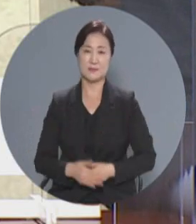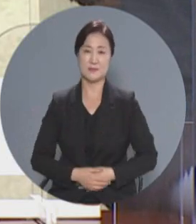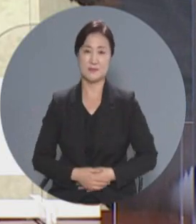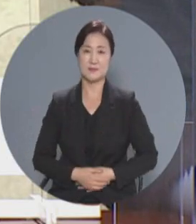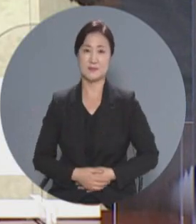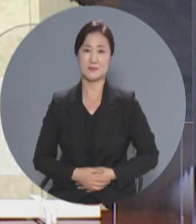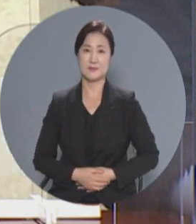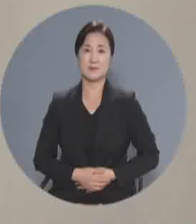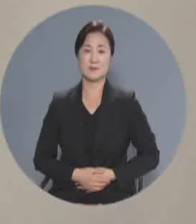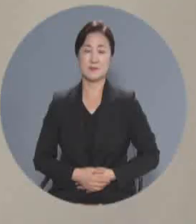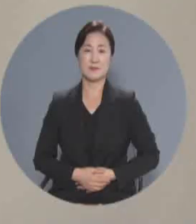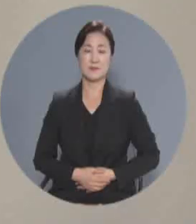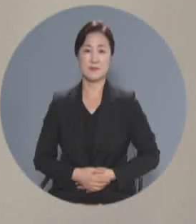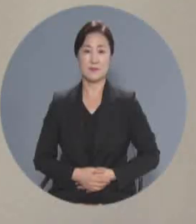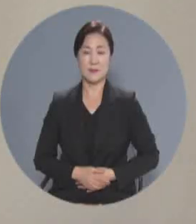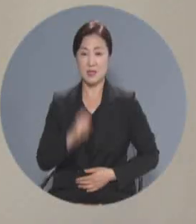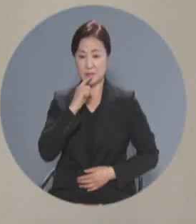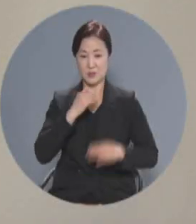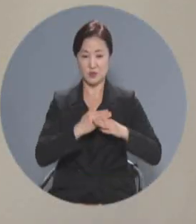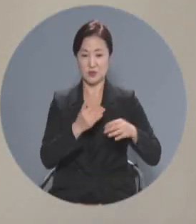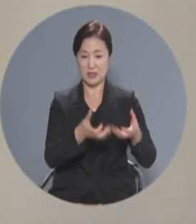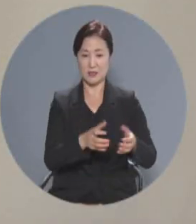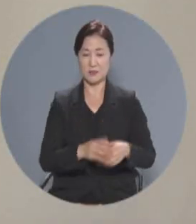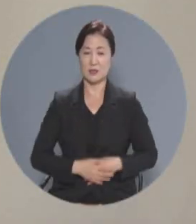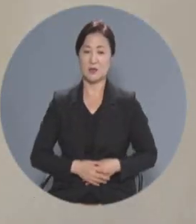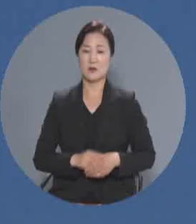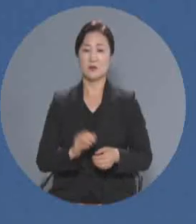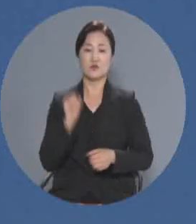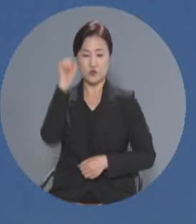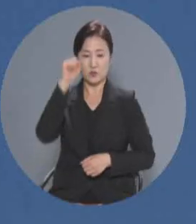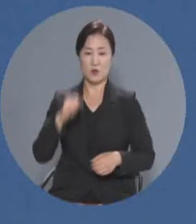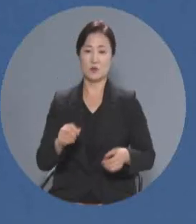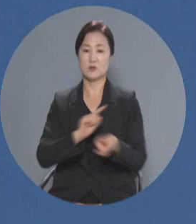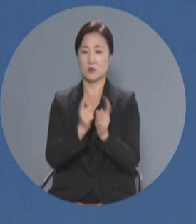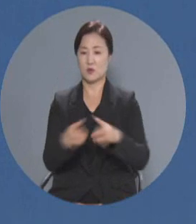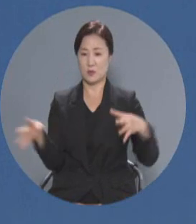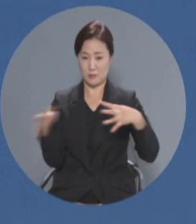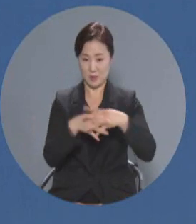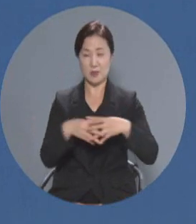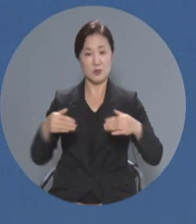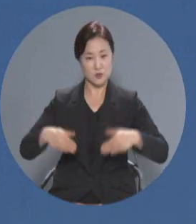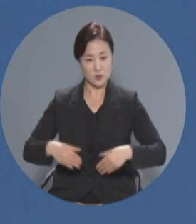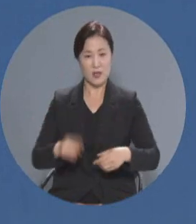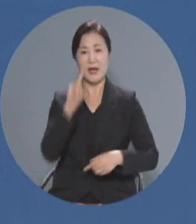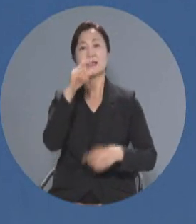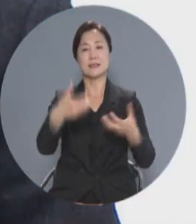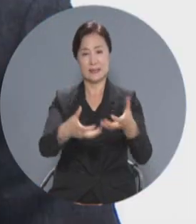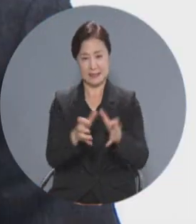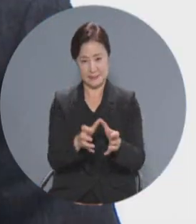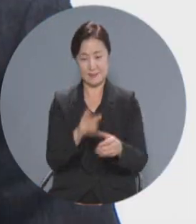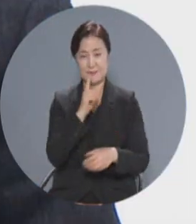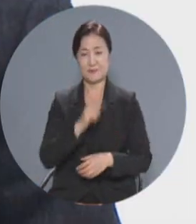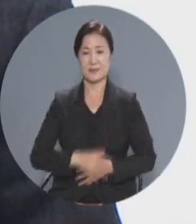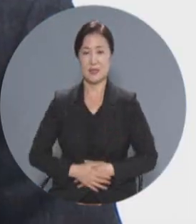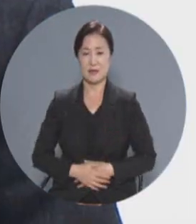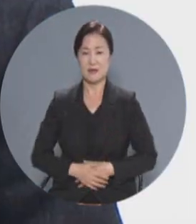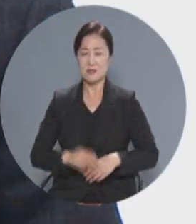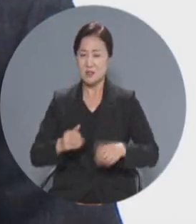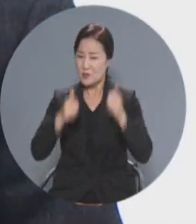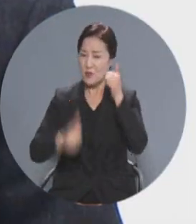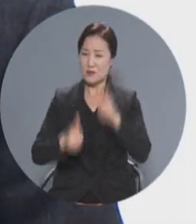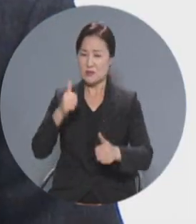자해적이다라는 말씀을 드립니다. 민주당은 후보 간 협약식을 열어서 모두가 원팀이라는 사실을 재확인하기도 했지만 달아오른 선두